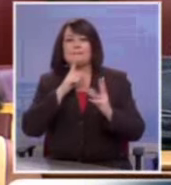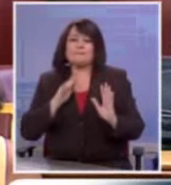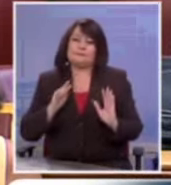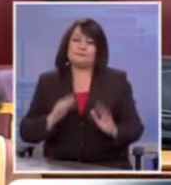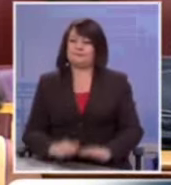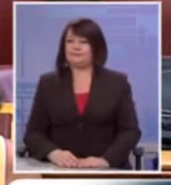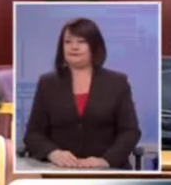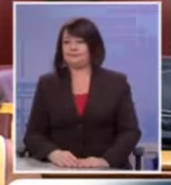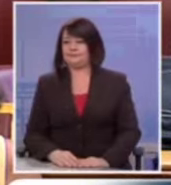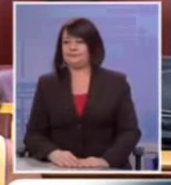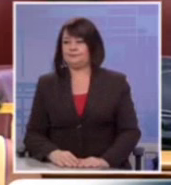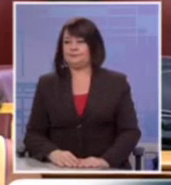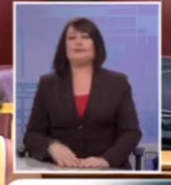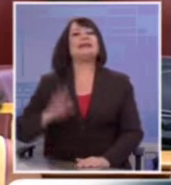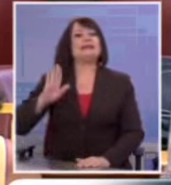Και τελευταίο θέμα.